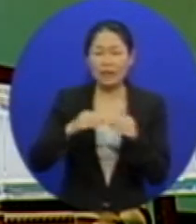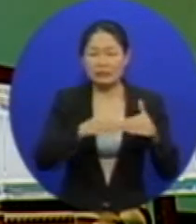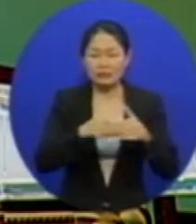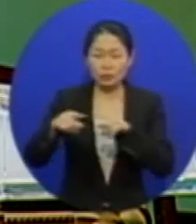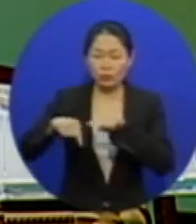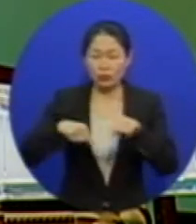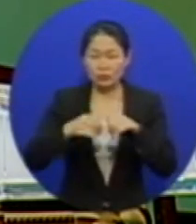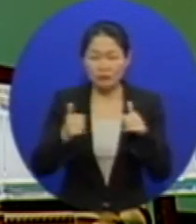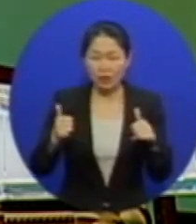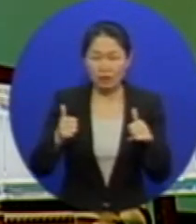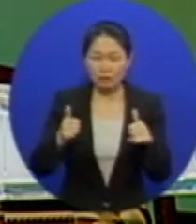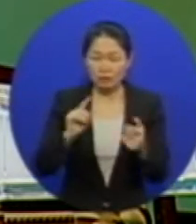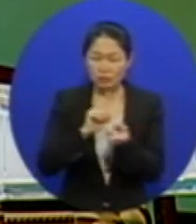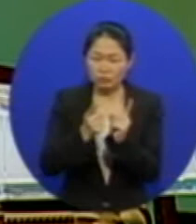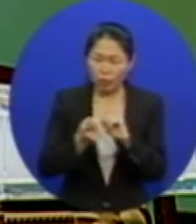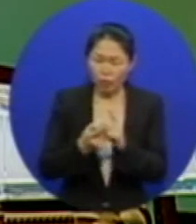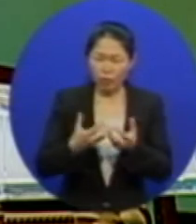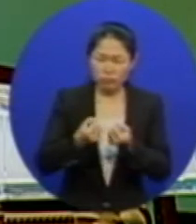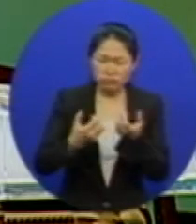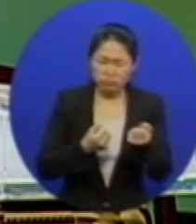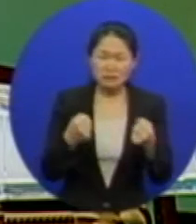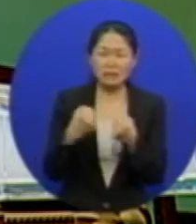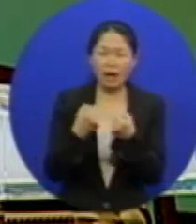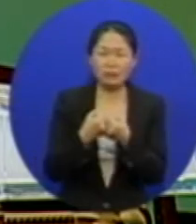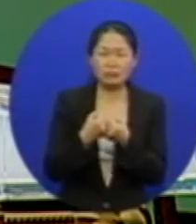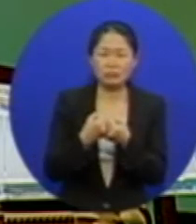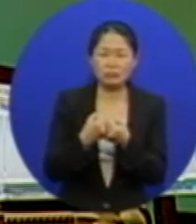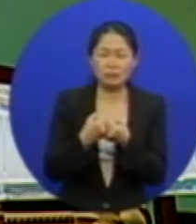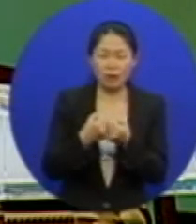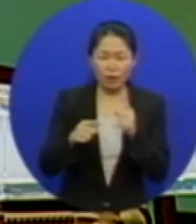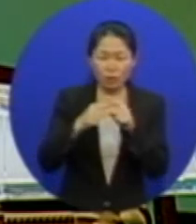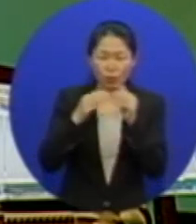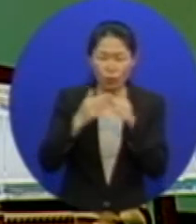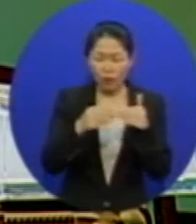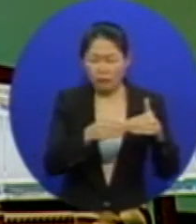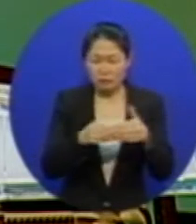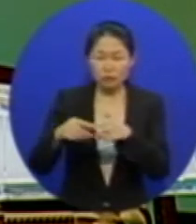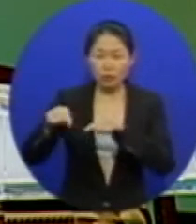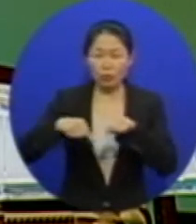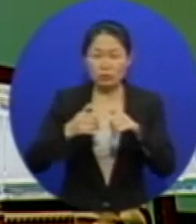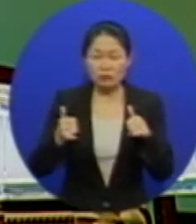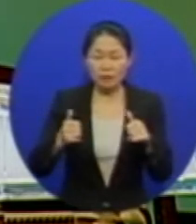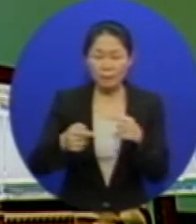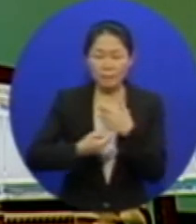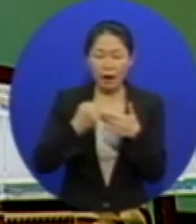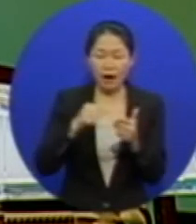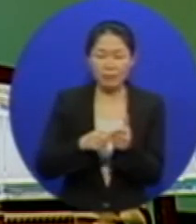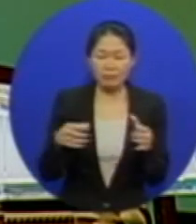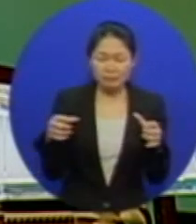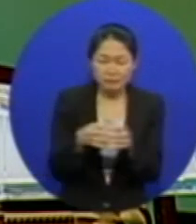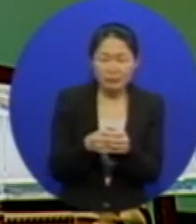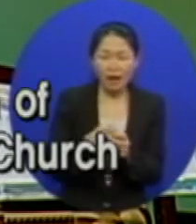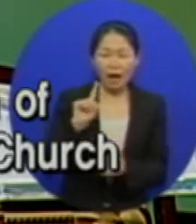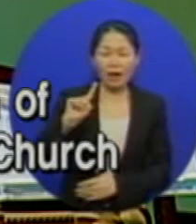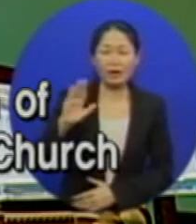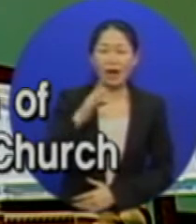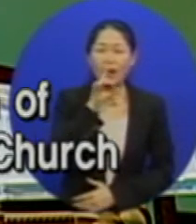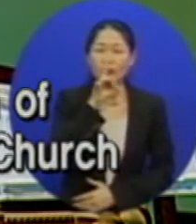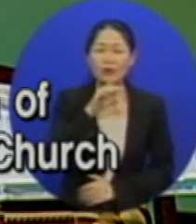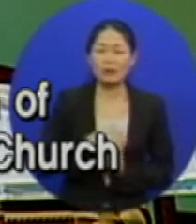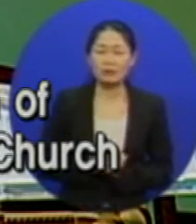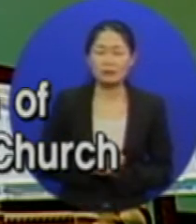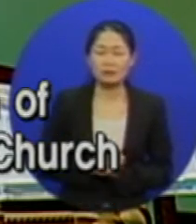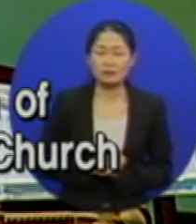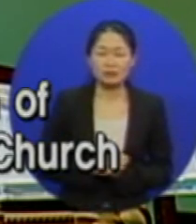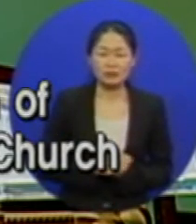분 힐링 거에요 싸움인 거예요 교회 지도자들 사이에 마음이 하나가 안 되는 거예요 부평